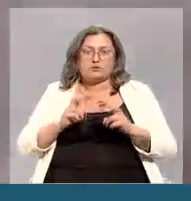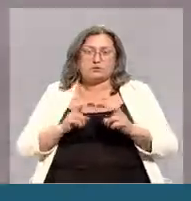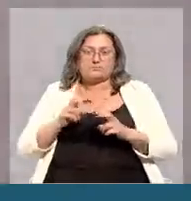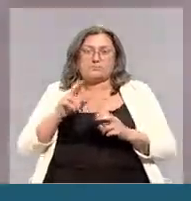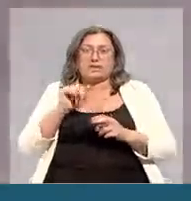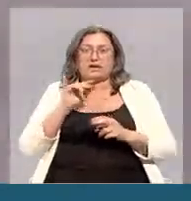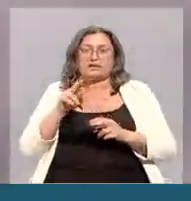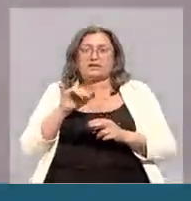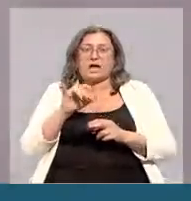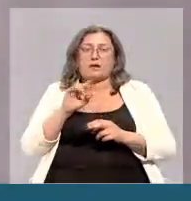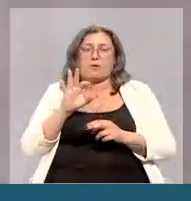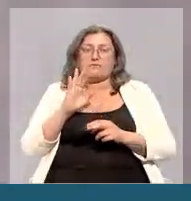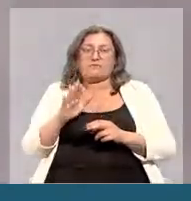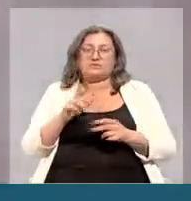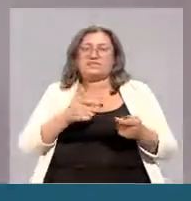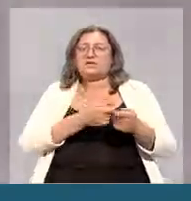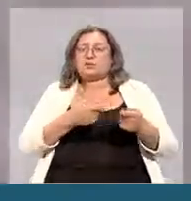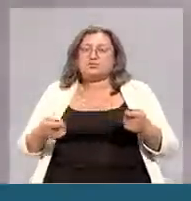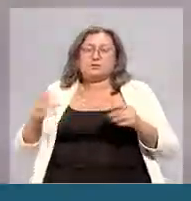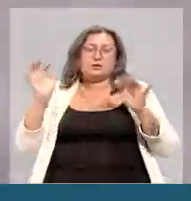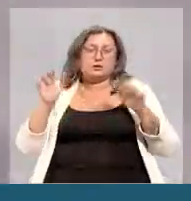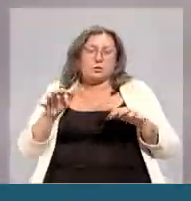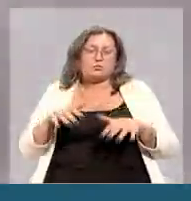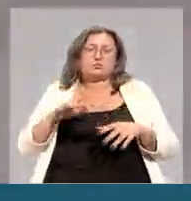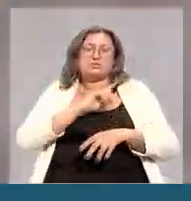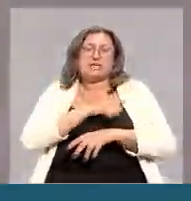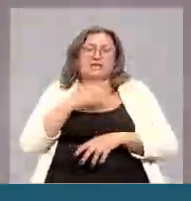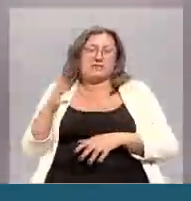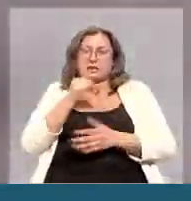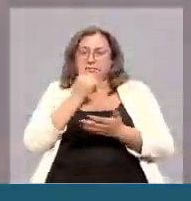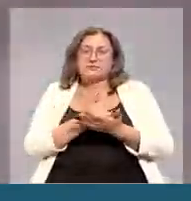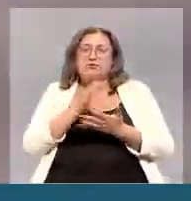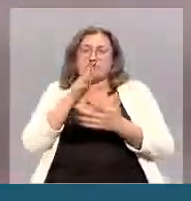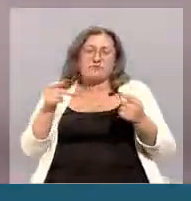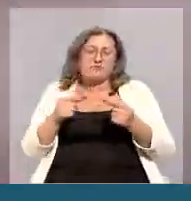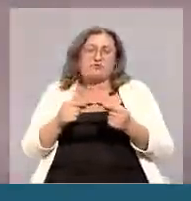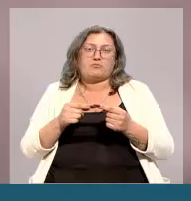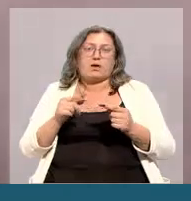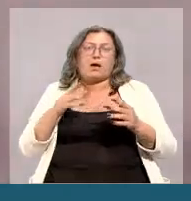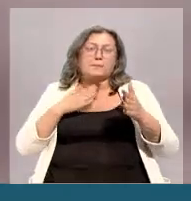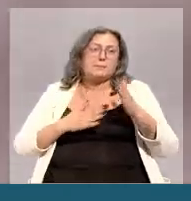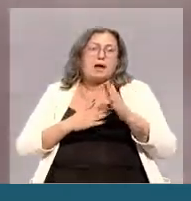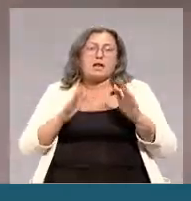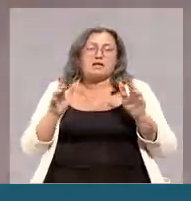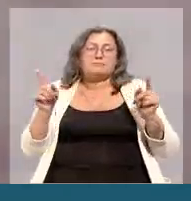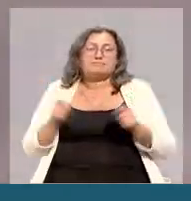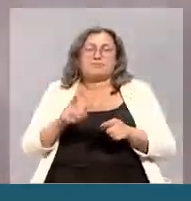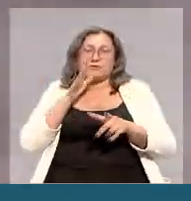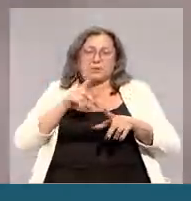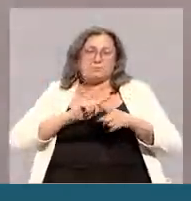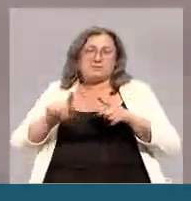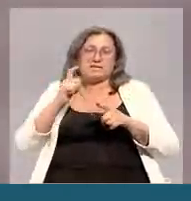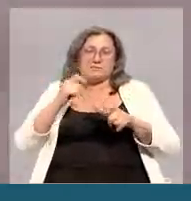комплексе Дархан Абдикаримов. Затянувшиеся проливные дожди и сильные ветра не позволили своевременно и в оптимальные сроки провести химические